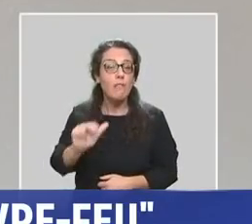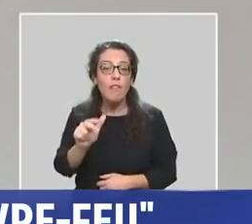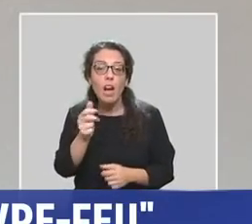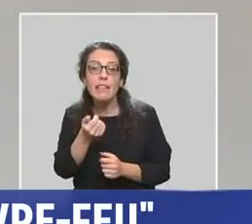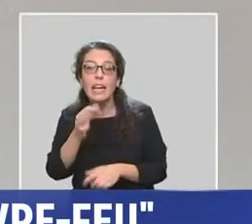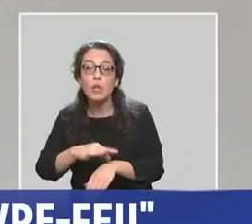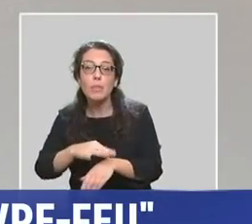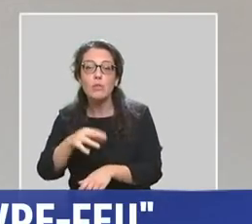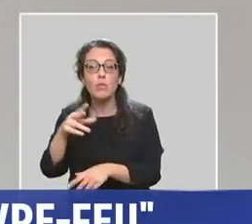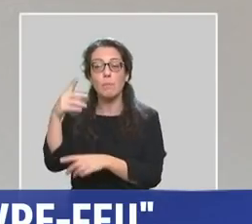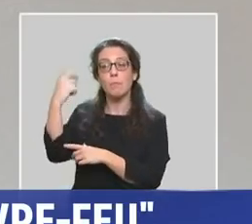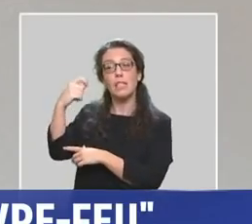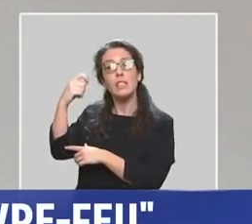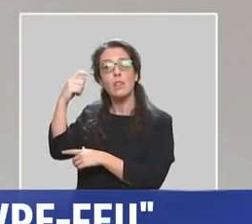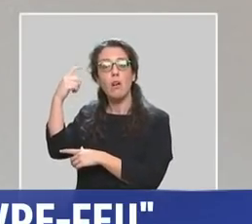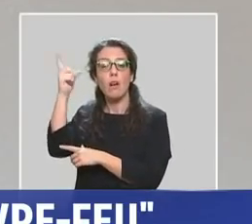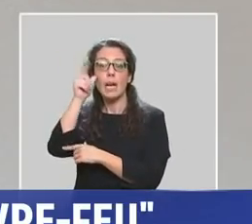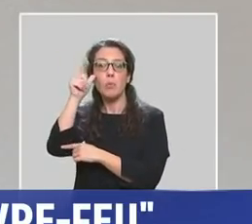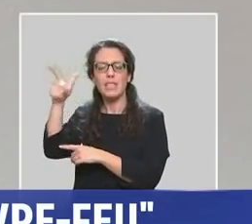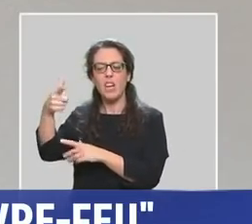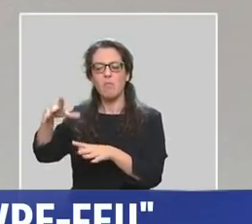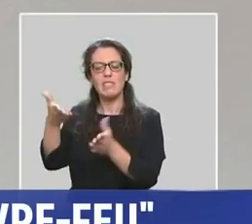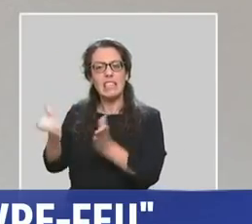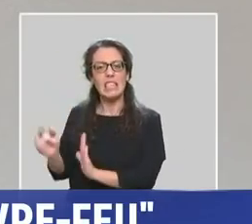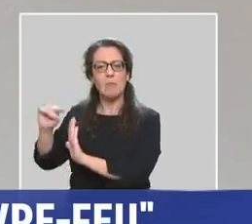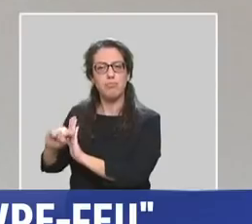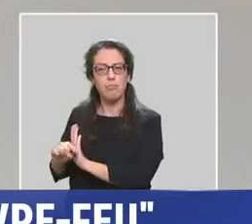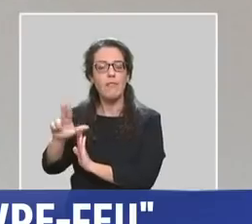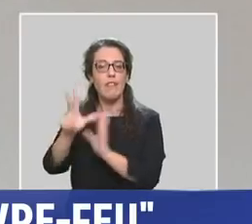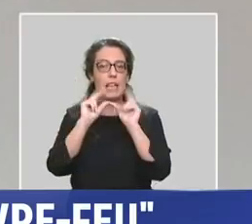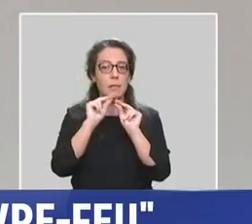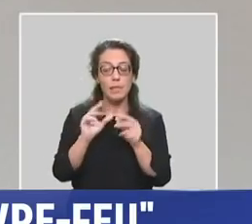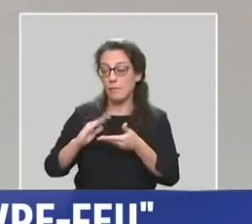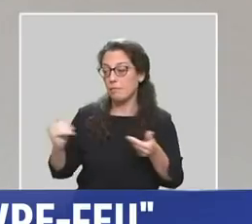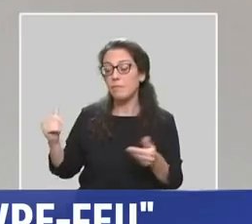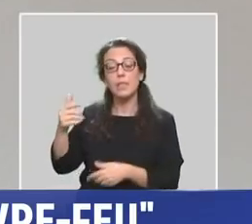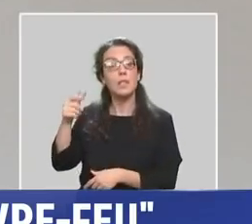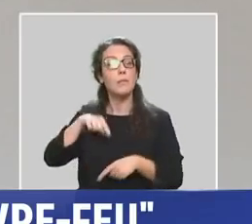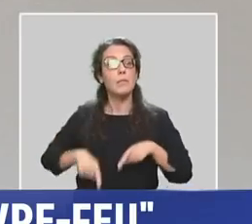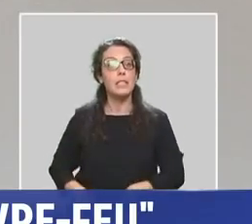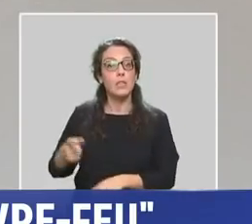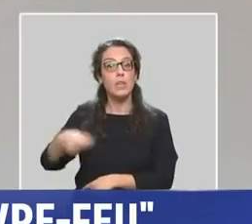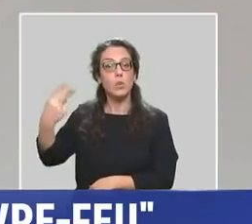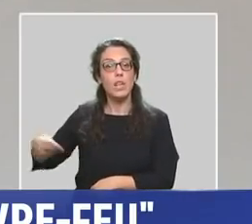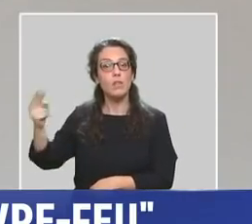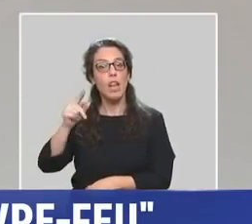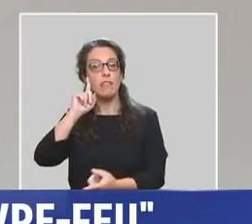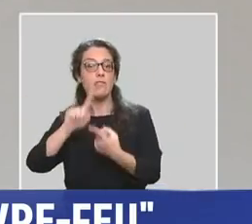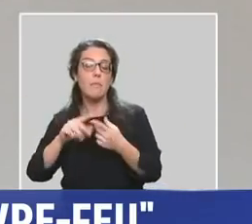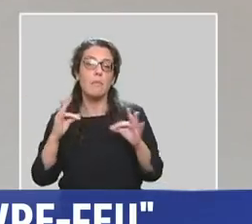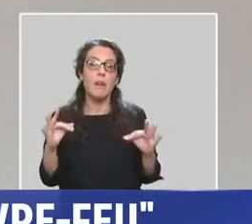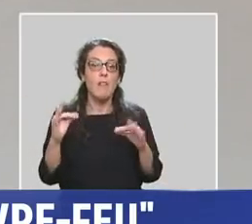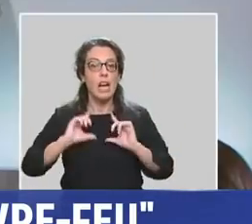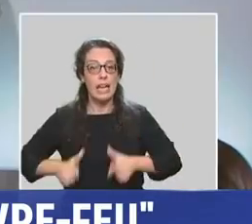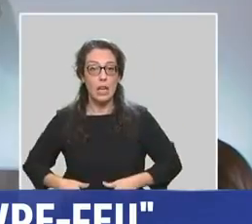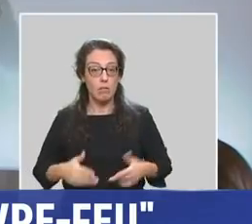par le président de la République pour protéger les Français. Puis le ministre de l'Éducation nationale abordera la question des écoles. Mais avant tout, professeur Salomon,